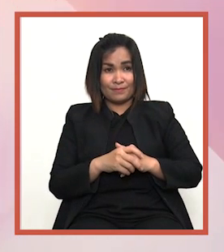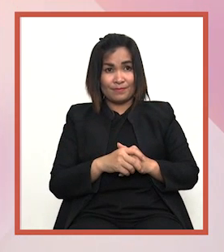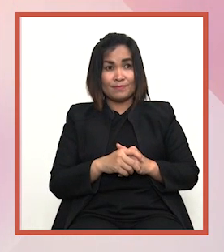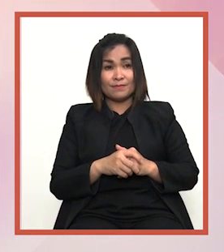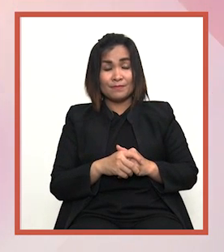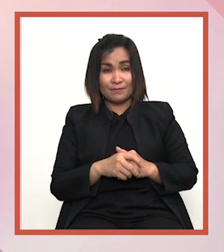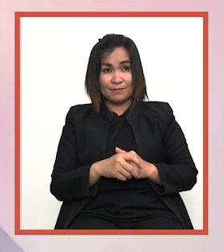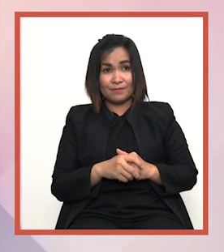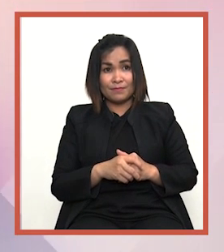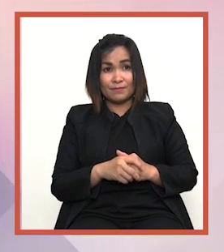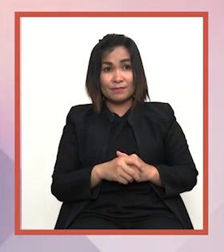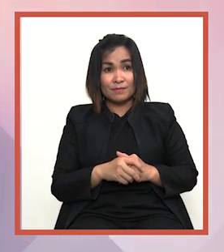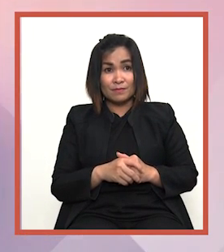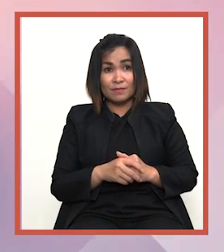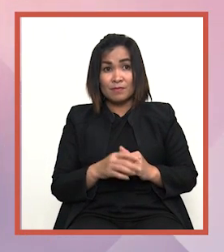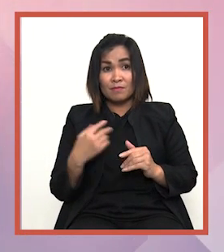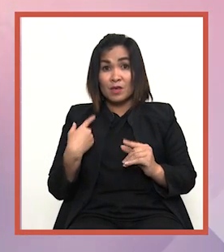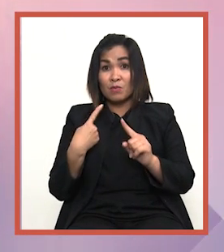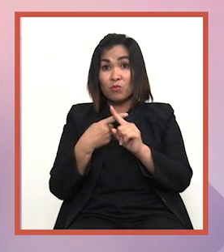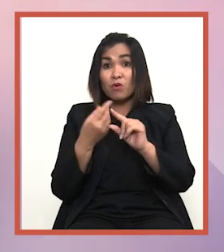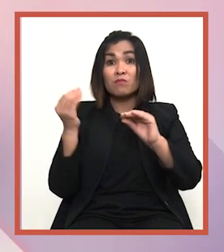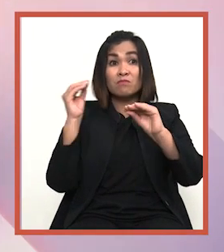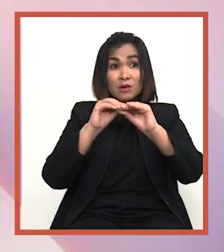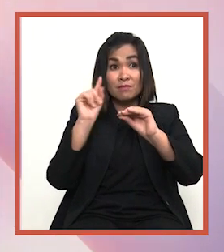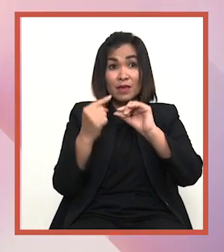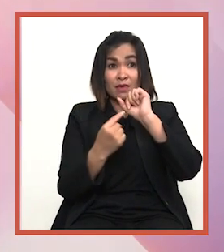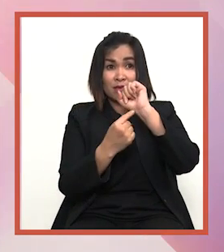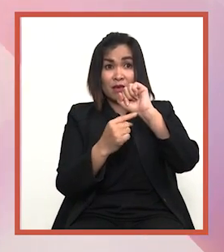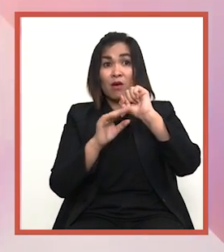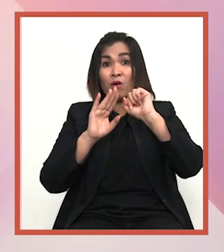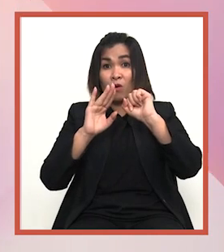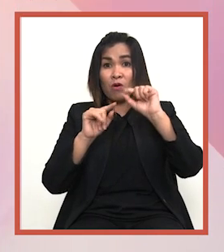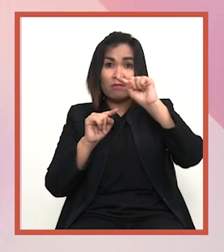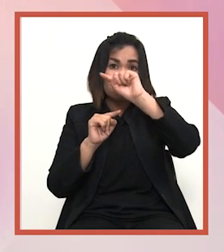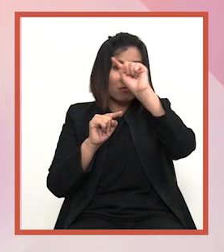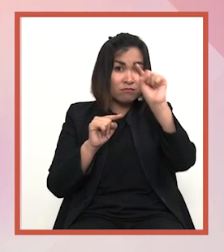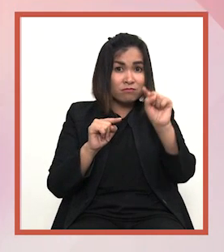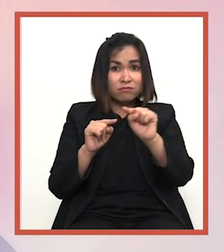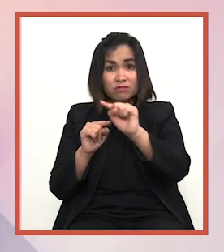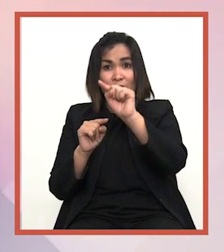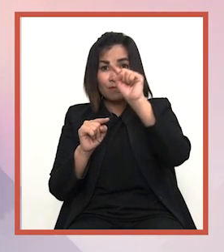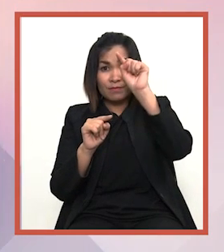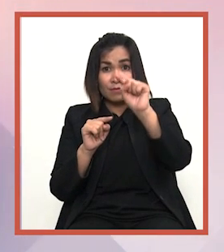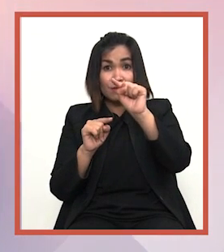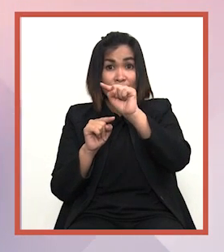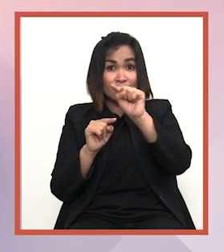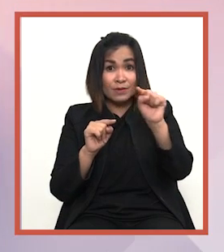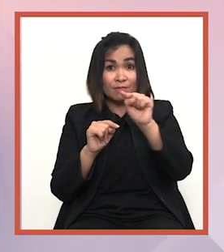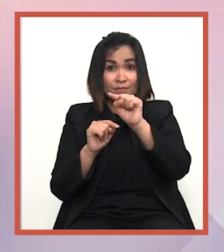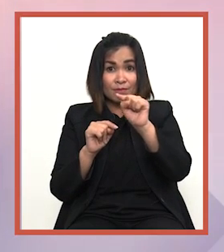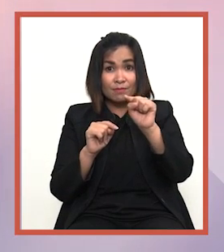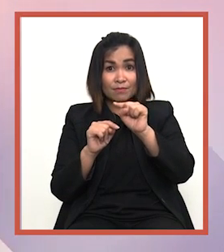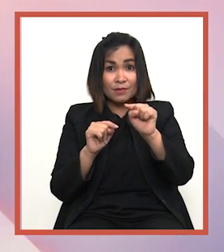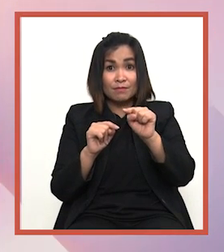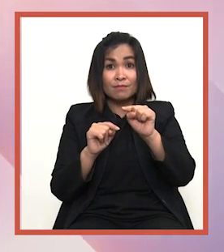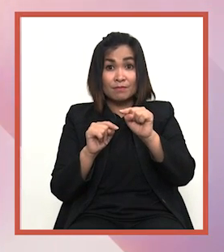ออกแล้วก็จะใส่สัญลักษณ์นะครับนะลักษณะนะครับเป็นวงกลมแล้วก็มีสัญลักษณ์คล้ายๆกับกราวอยู่ด้